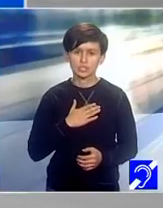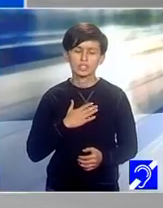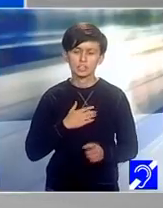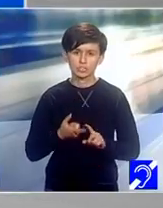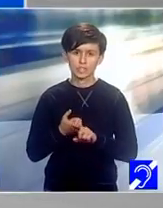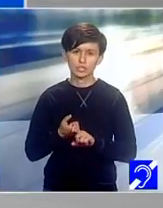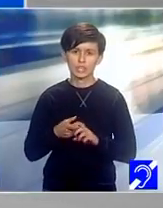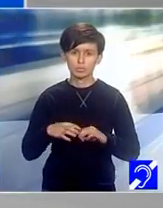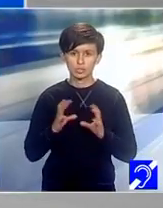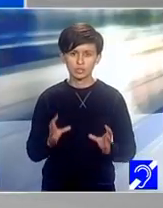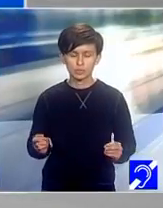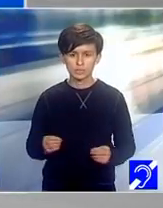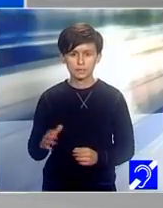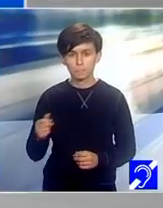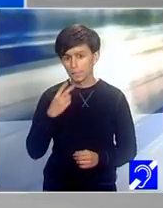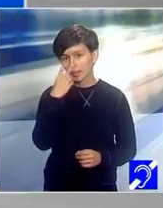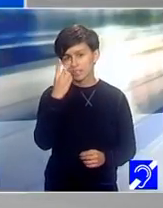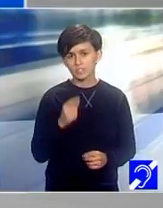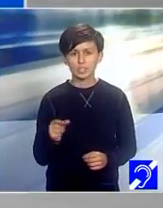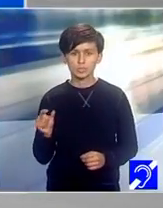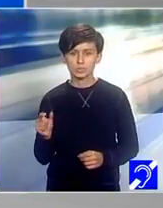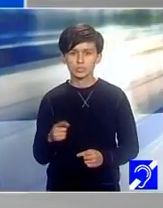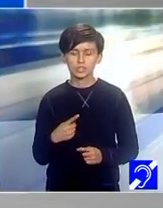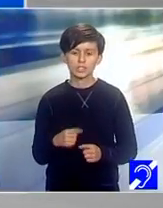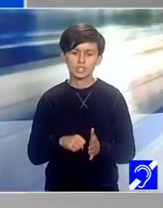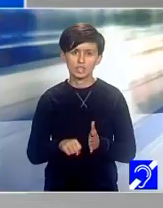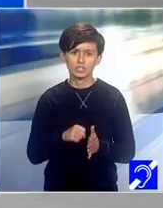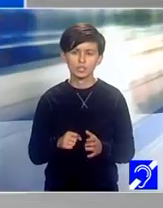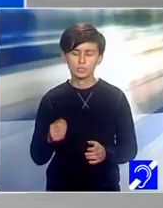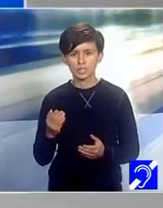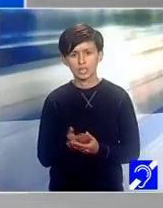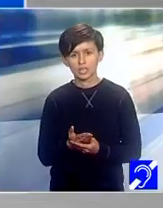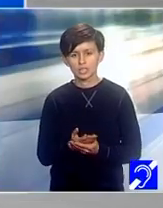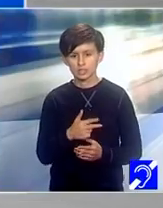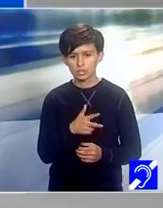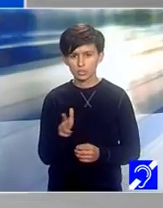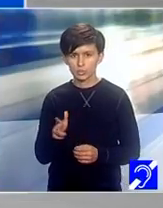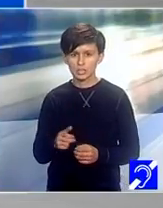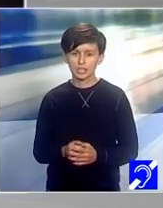neamului românesc. Haideți să urmărim un fragment din filmul documentar Mari Clasici, George Coșbuc.